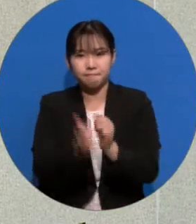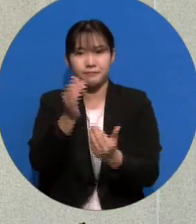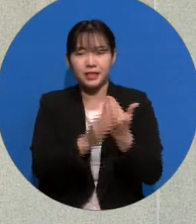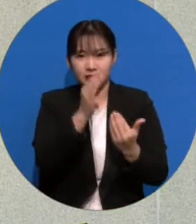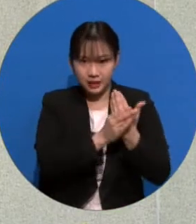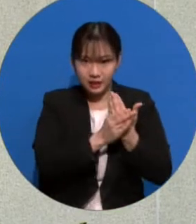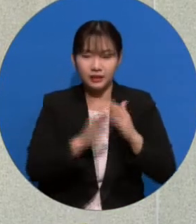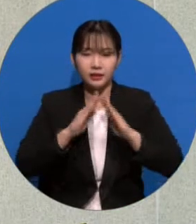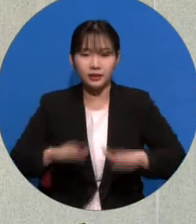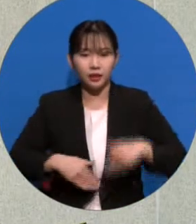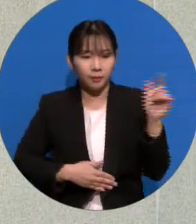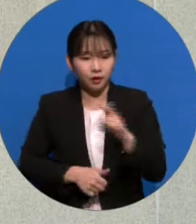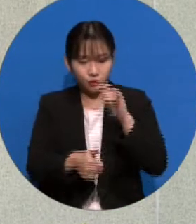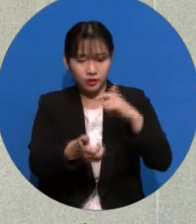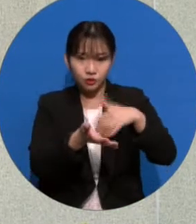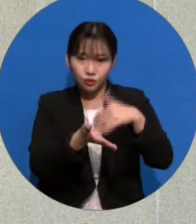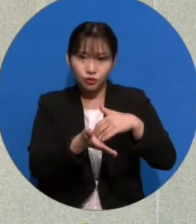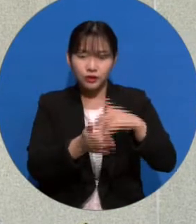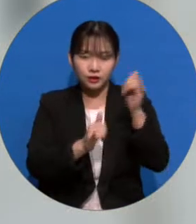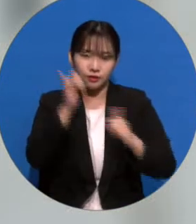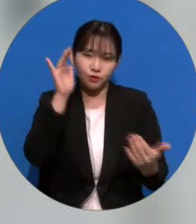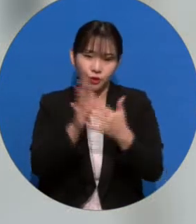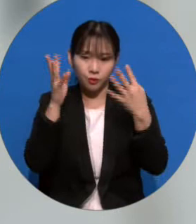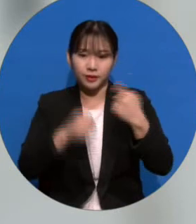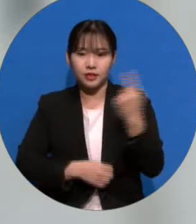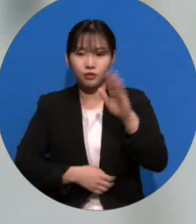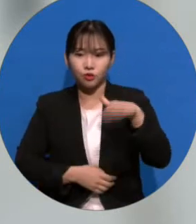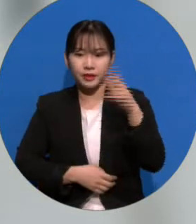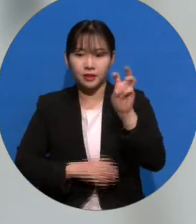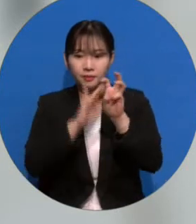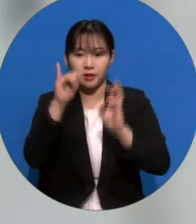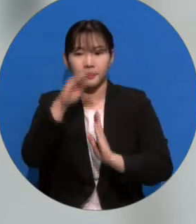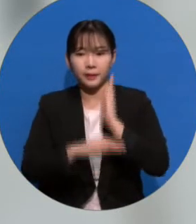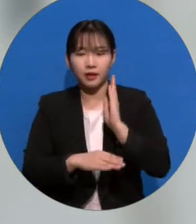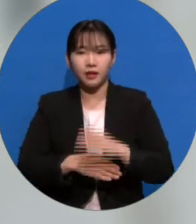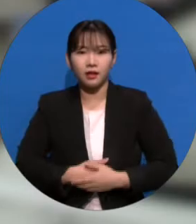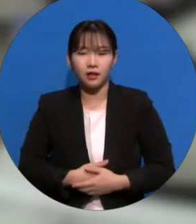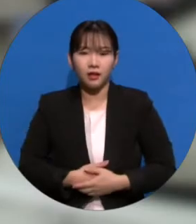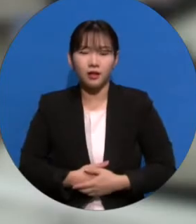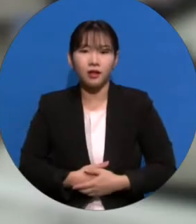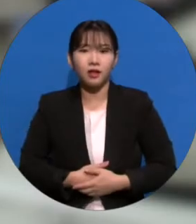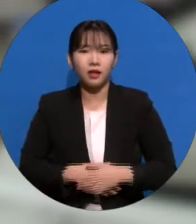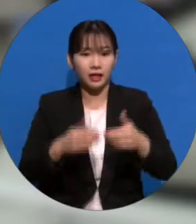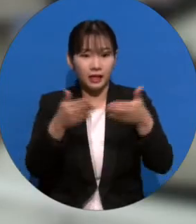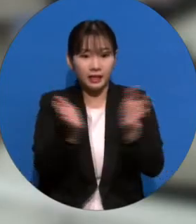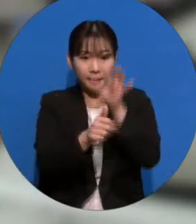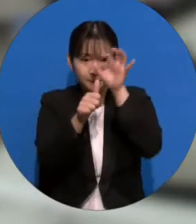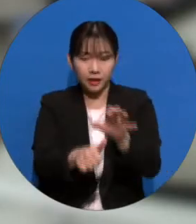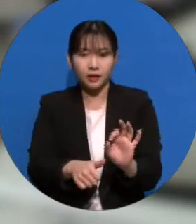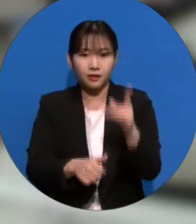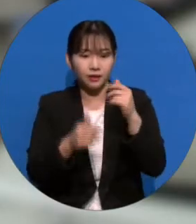이어지면서 전남의 하루 확진자는 역대 최다인 1930명을 기록했습니다. 동일 집단 격리를